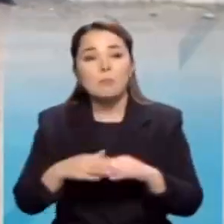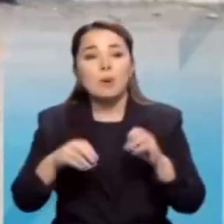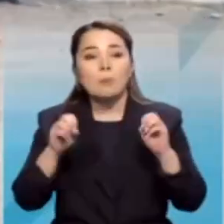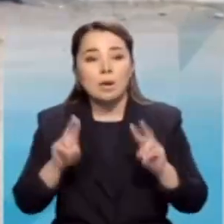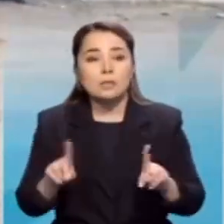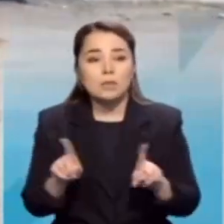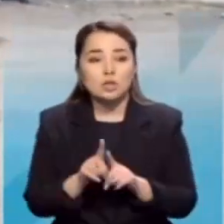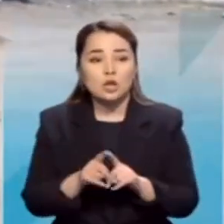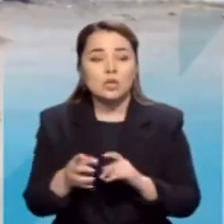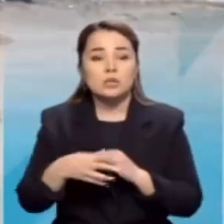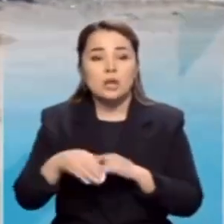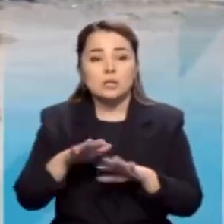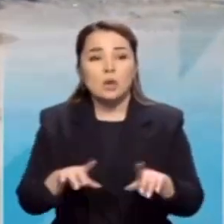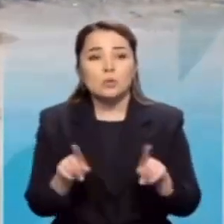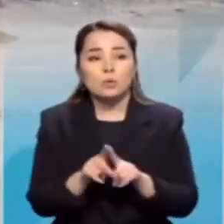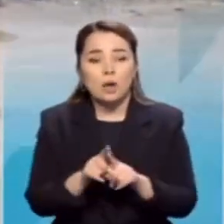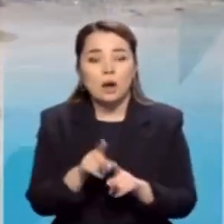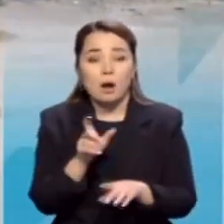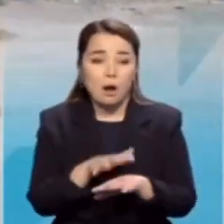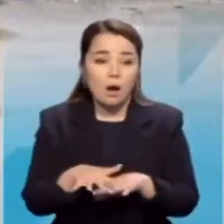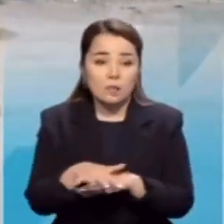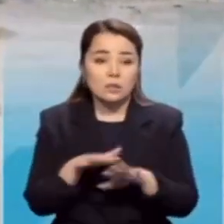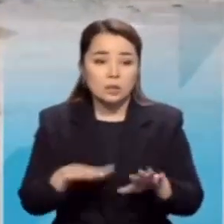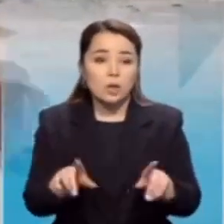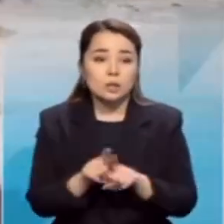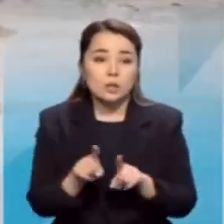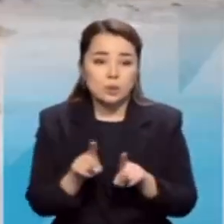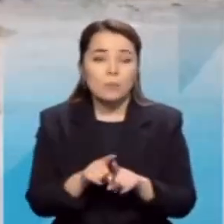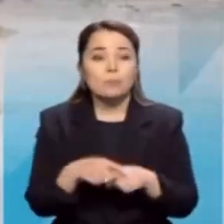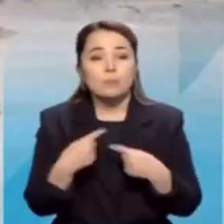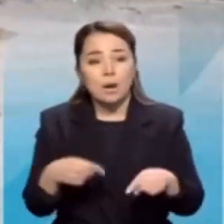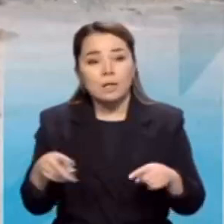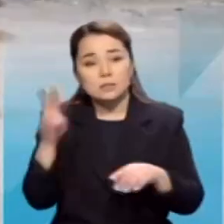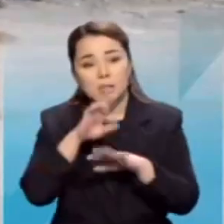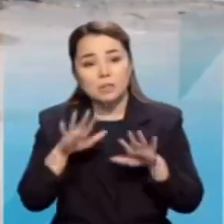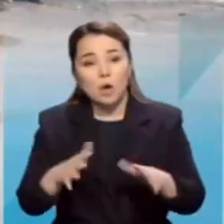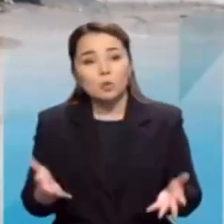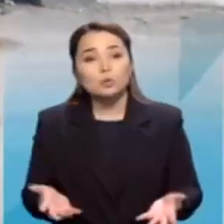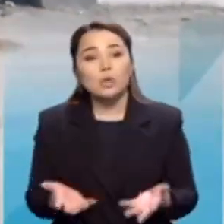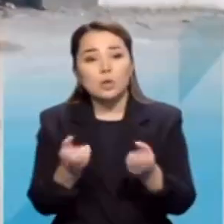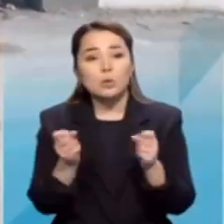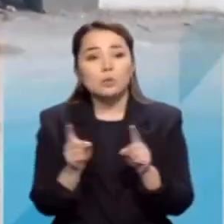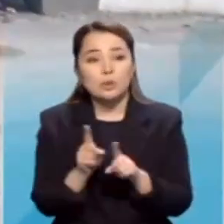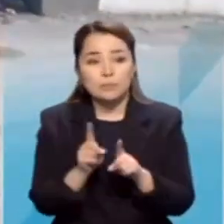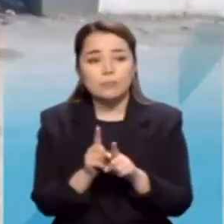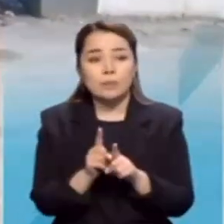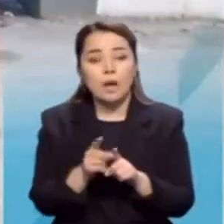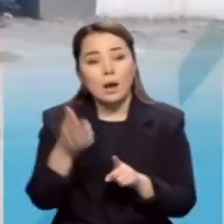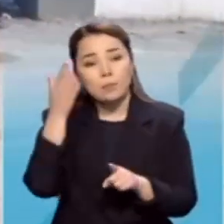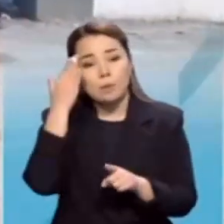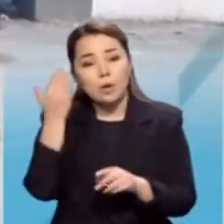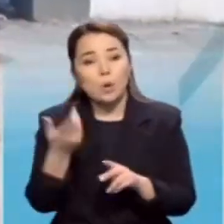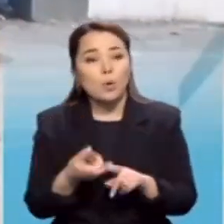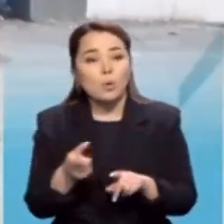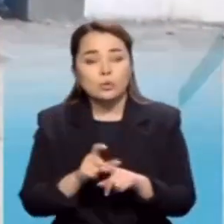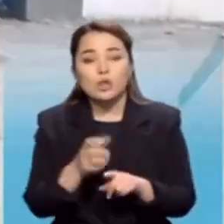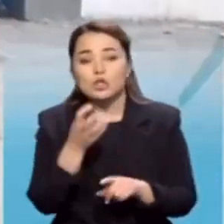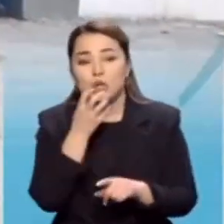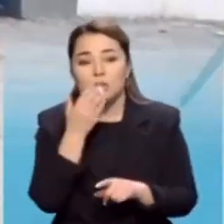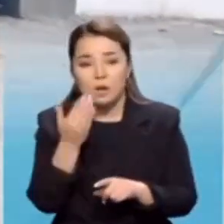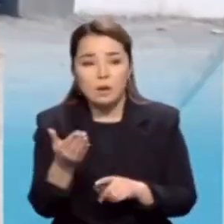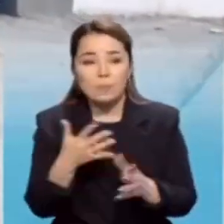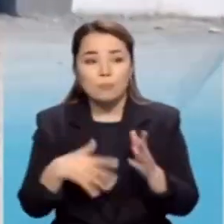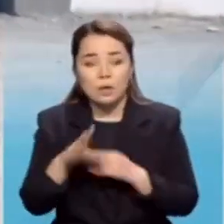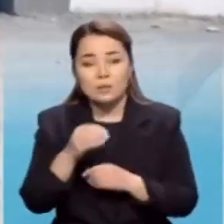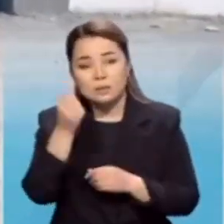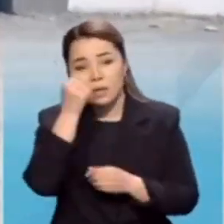mamandarga жергиликти халыктын да башка элдерден келген куткаруучулардын да пикирлери өтө жылы, барлыгы